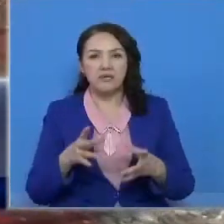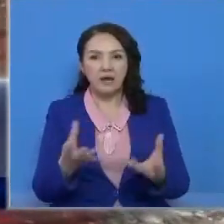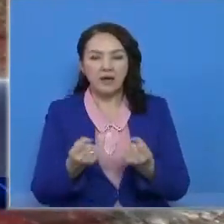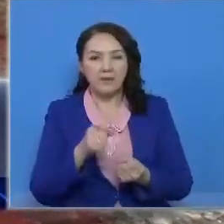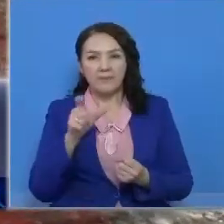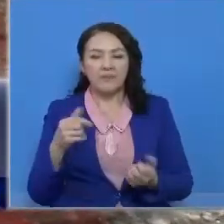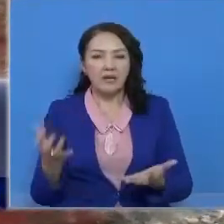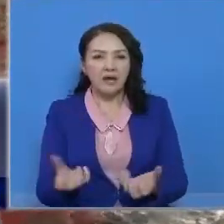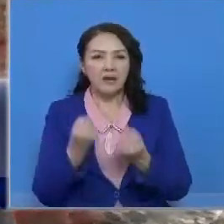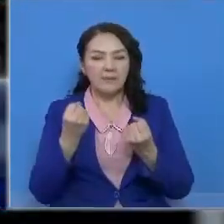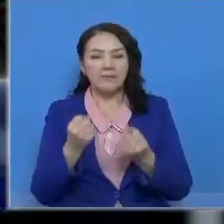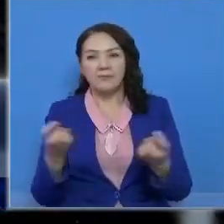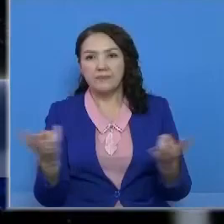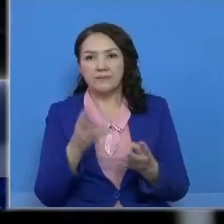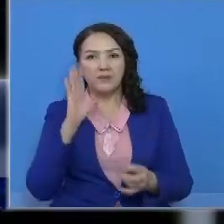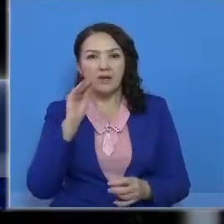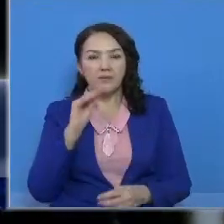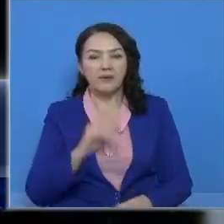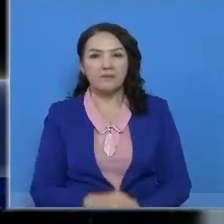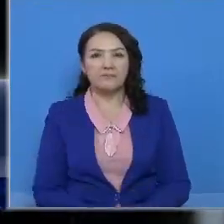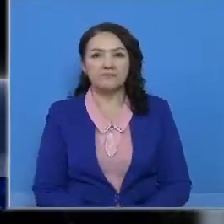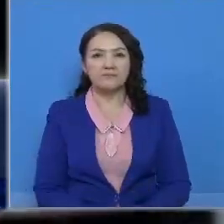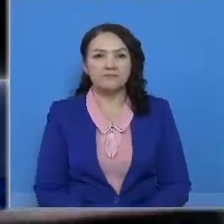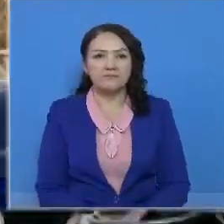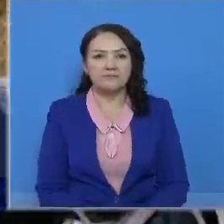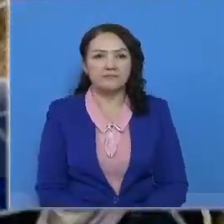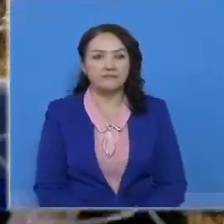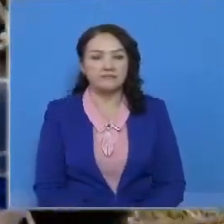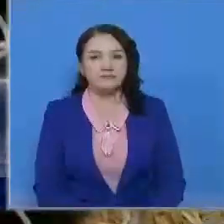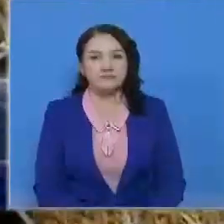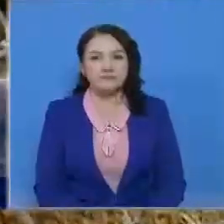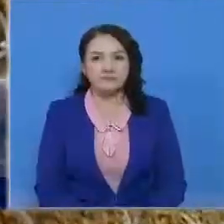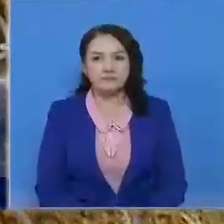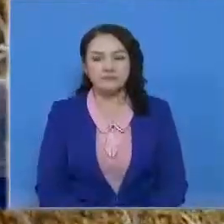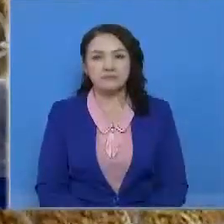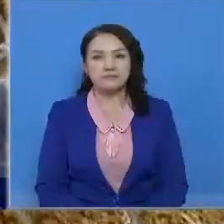то надо укладывать наверное Зарина удбанова Бахытжан еды геев телеканал Актобе